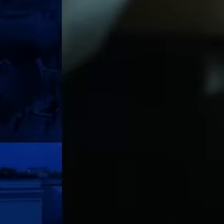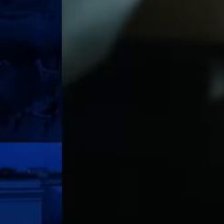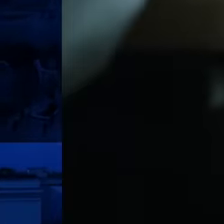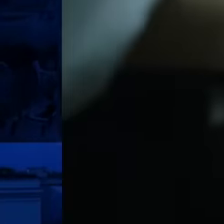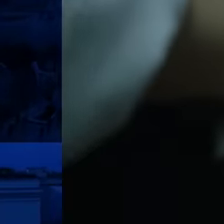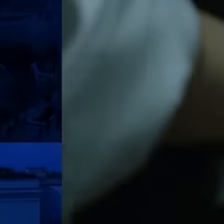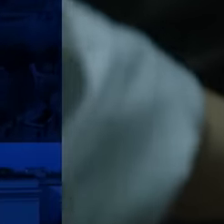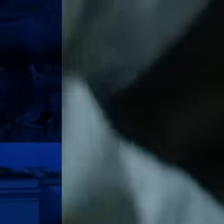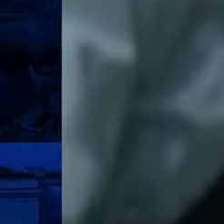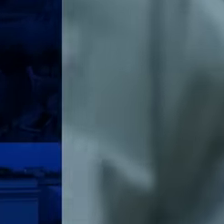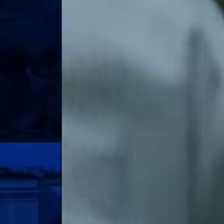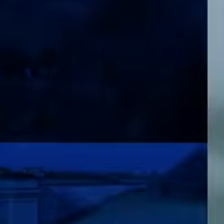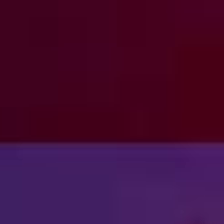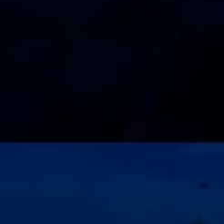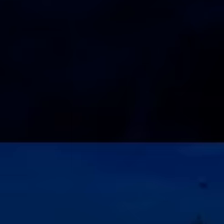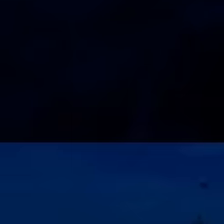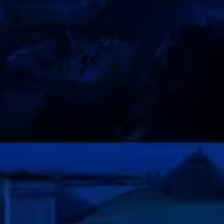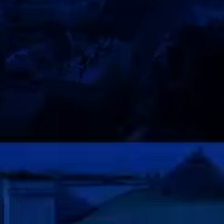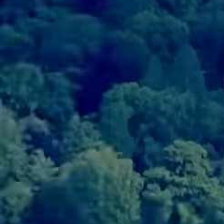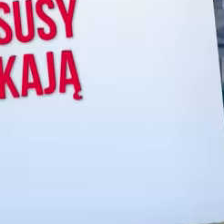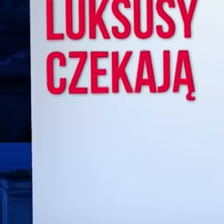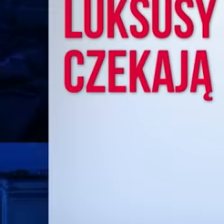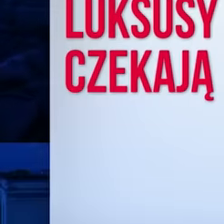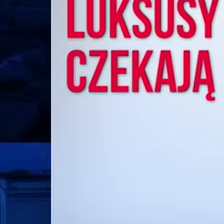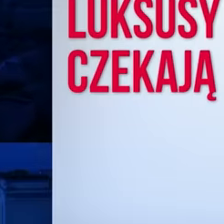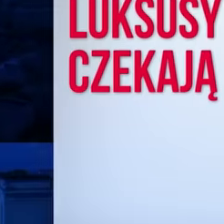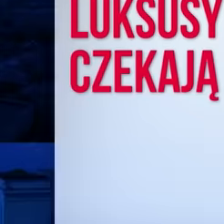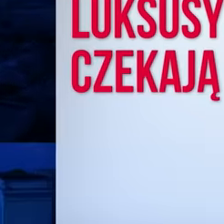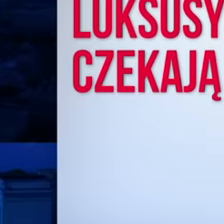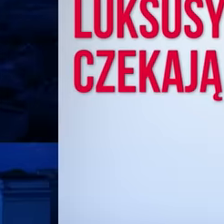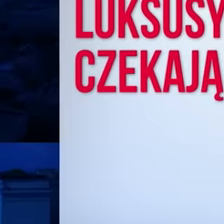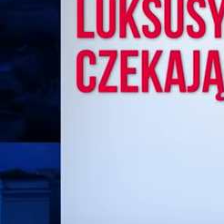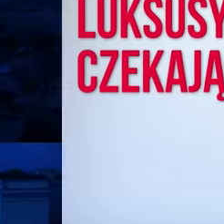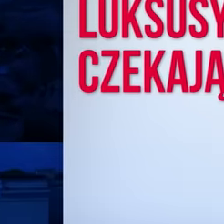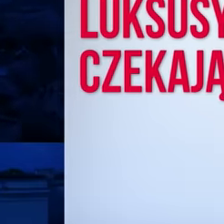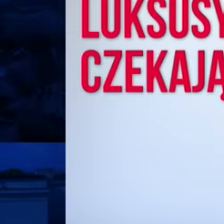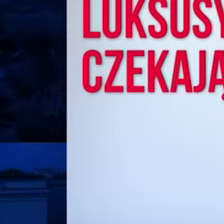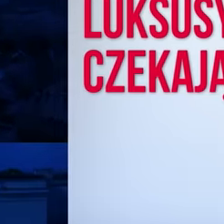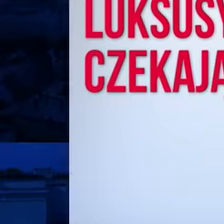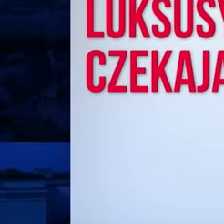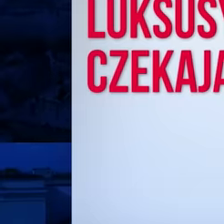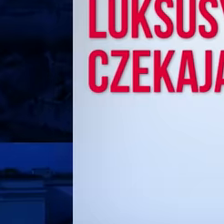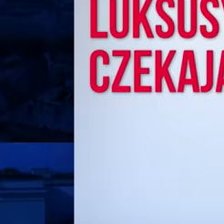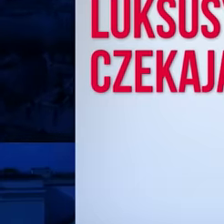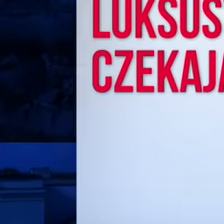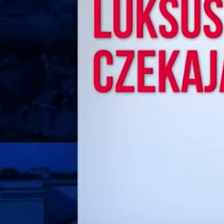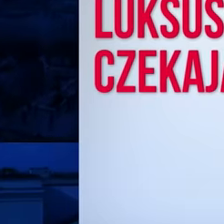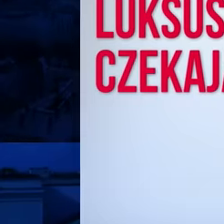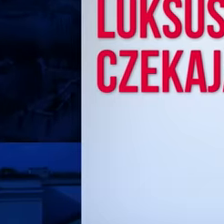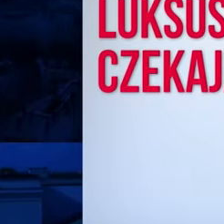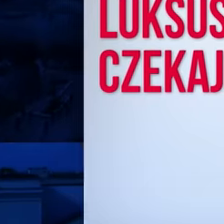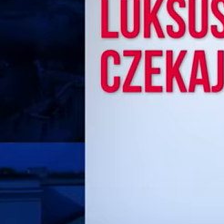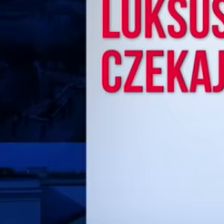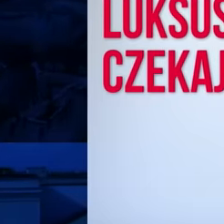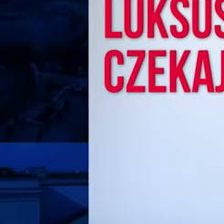Marchewki i zapraszamy do wspólnego chrupania. W lipcu król Karol III zaprasza do Szkocji. Po raz pierwszy od ponad półtora